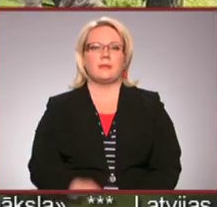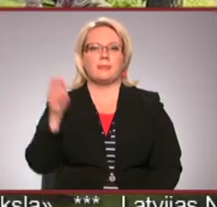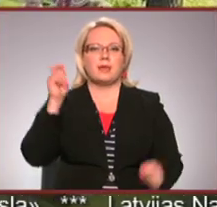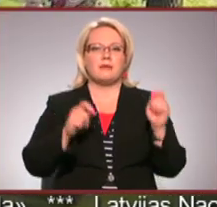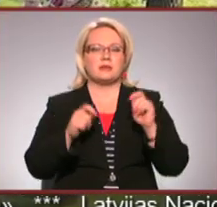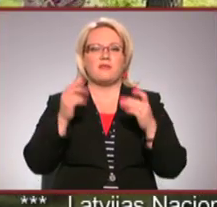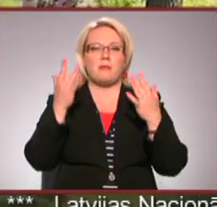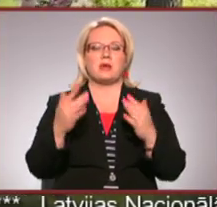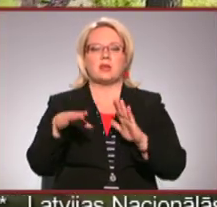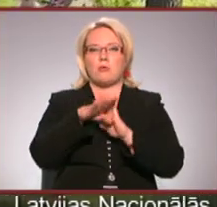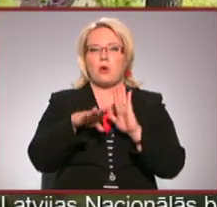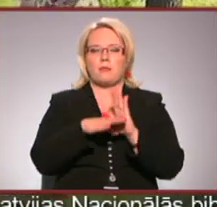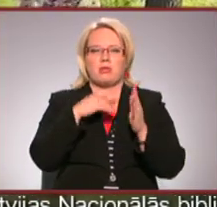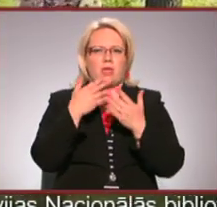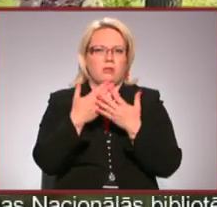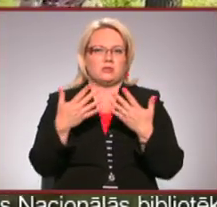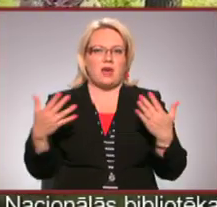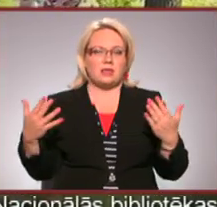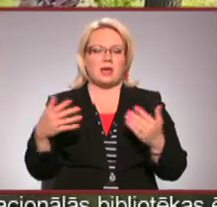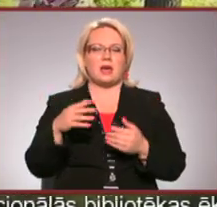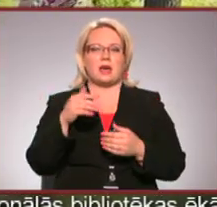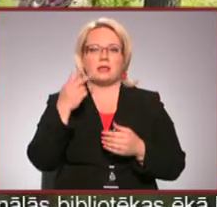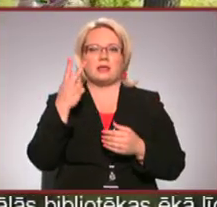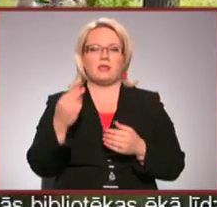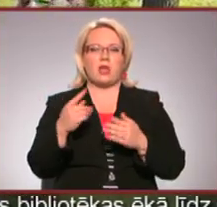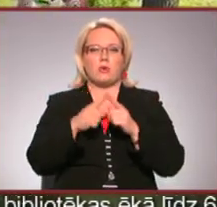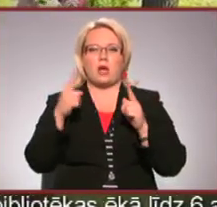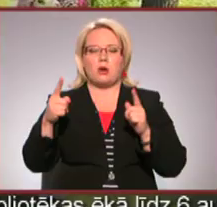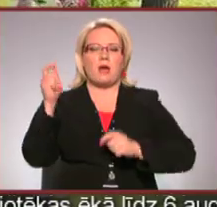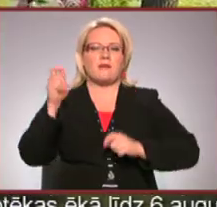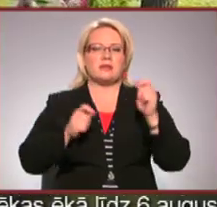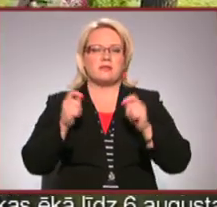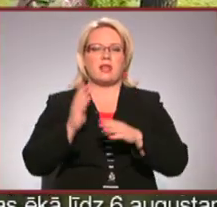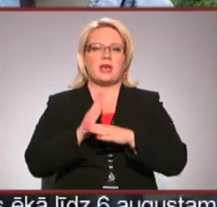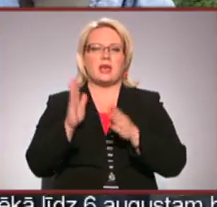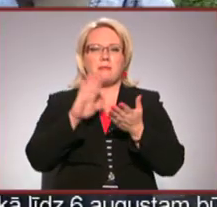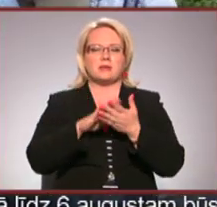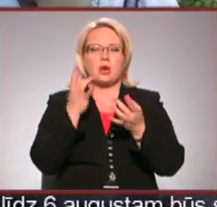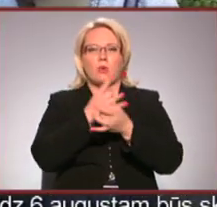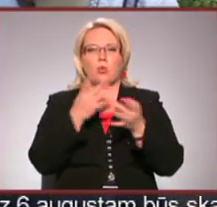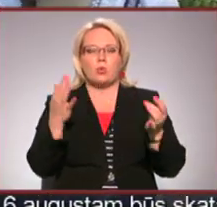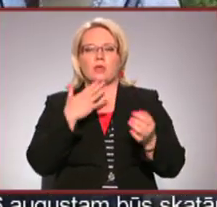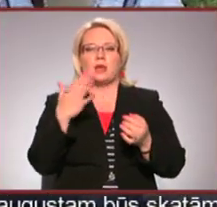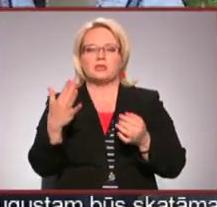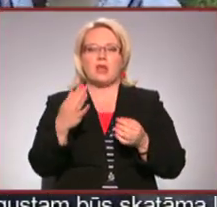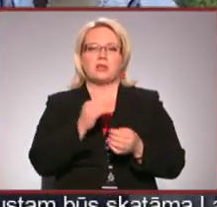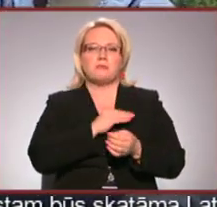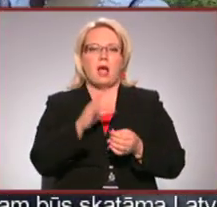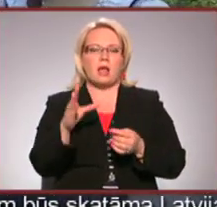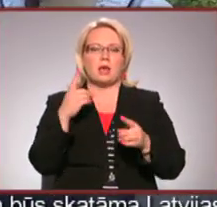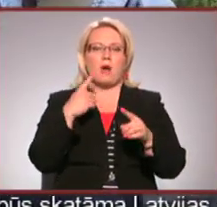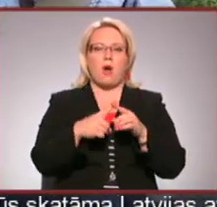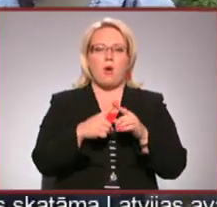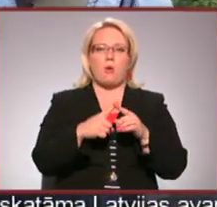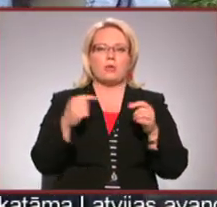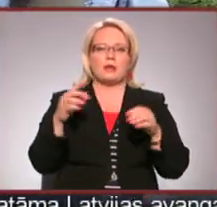Festivāla pasākuma programma ir daudzveidīga. Divu dienu garumā ik viens festivāla gosts varēs iepazīties ar kultūru nacionālās virtuves bagātībām un jestrām